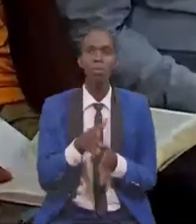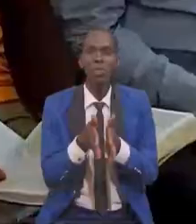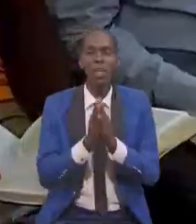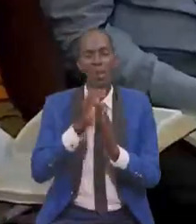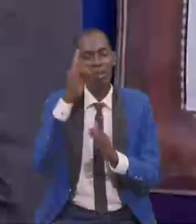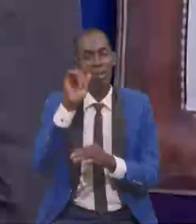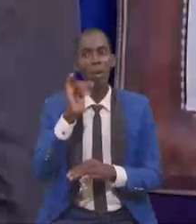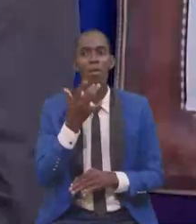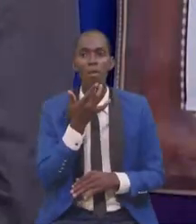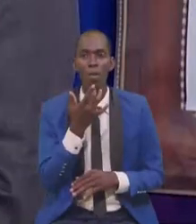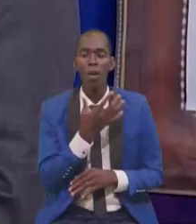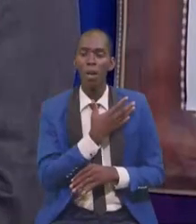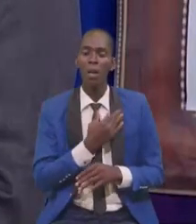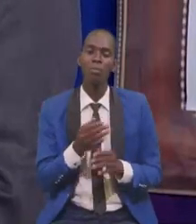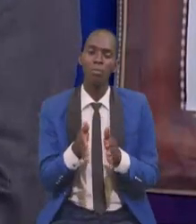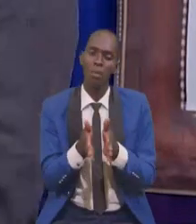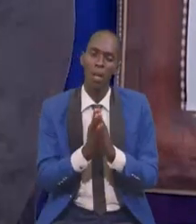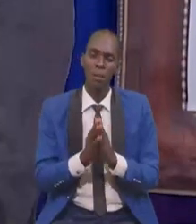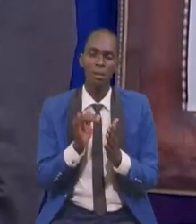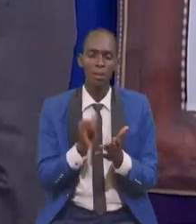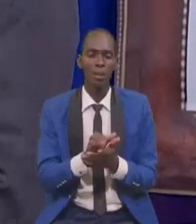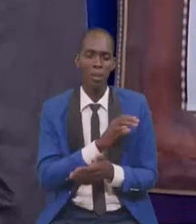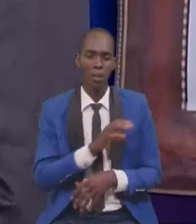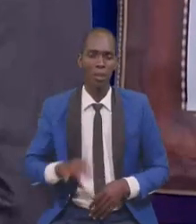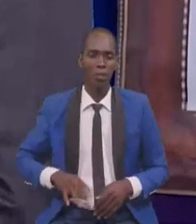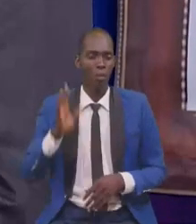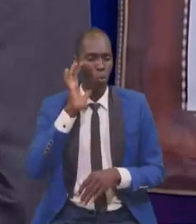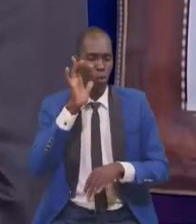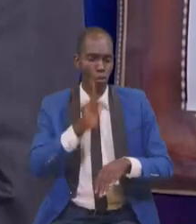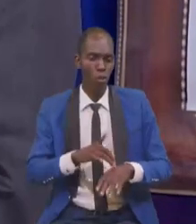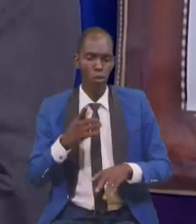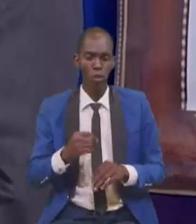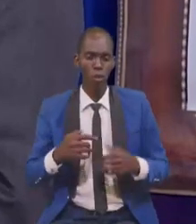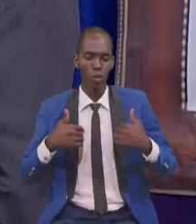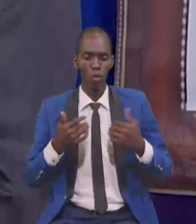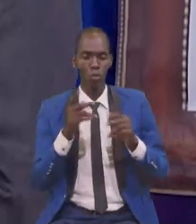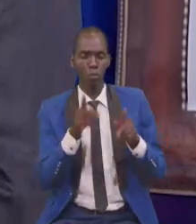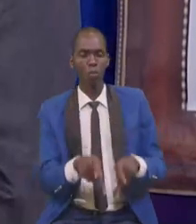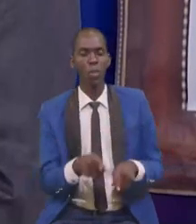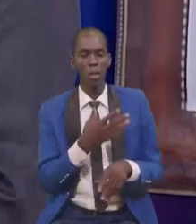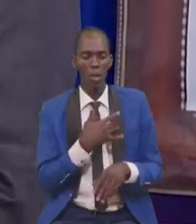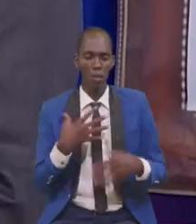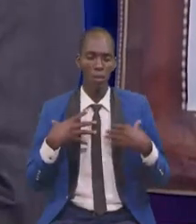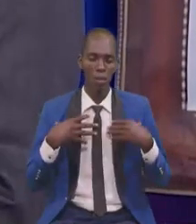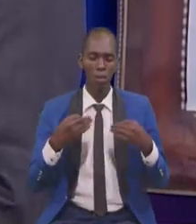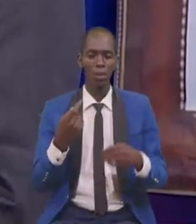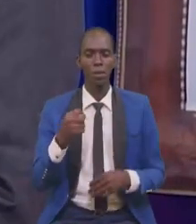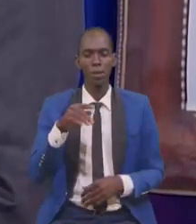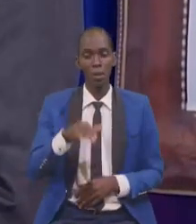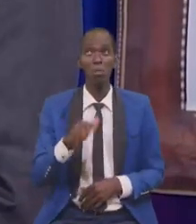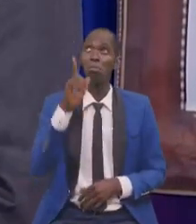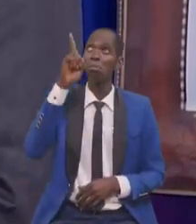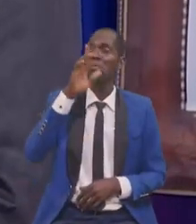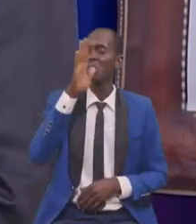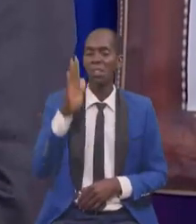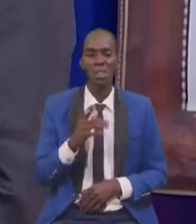Et ils ont demandé une faveur, que Christ touche l'enfant et qu'il le guérisse. Il